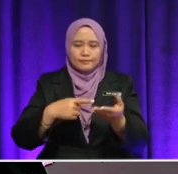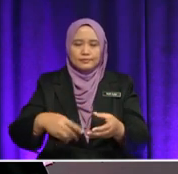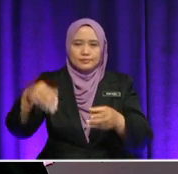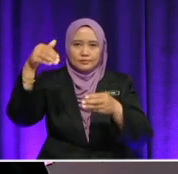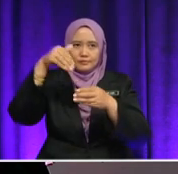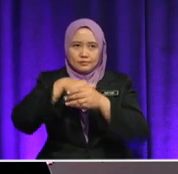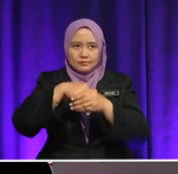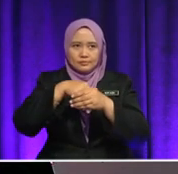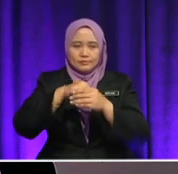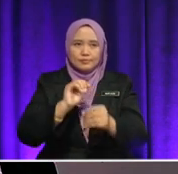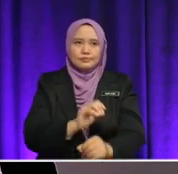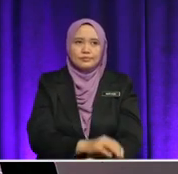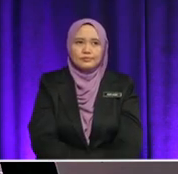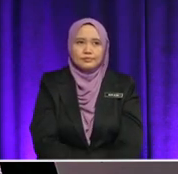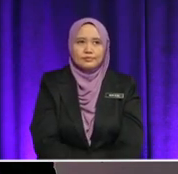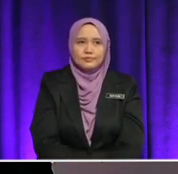tadi adalah pilihan